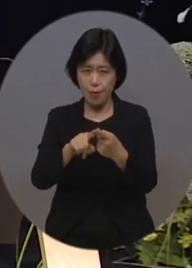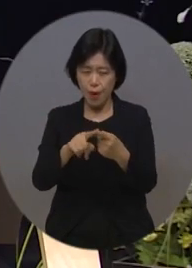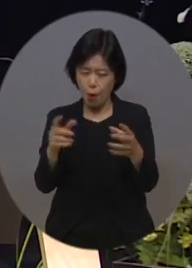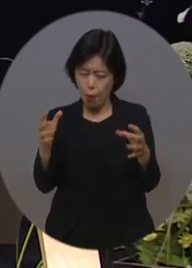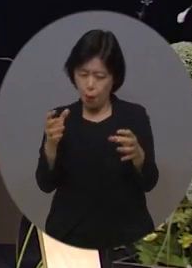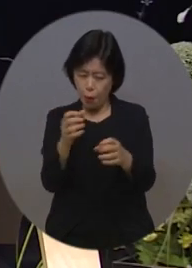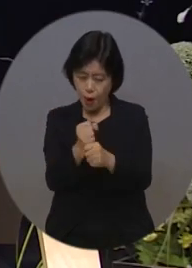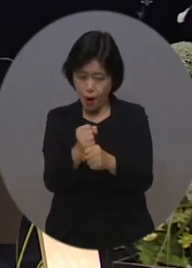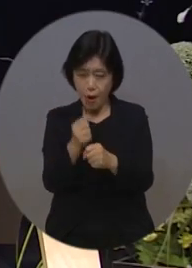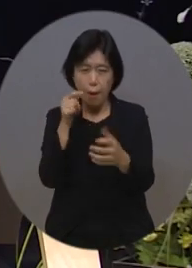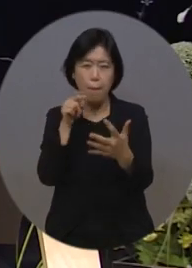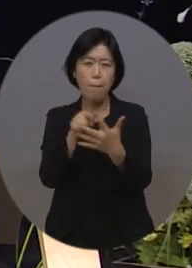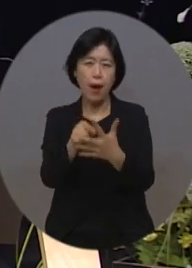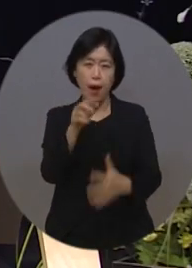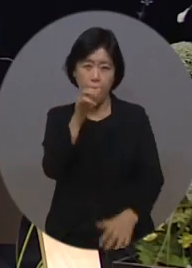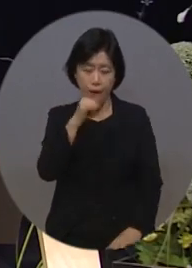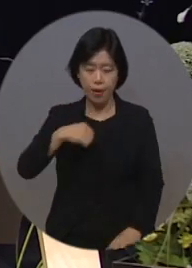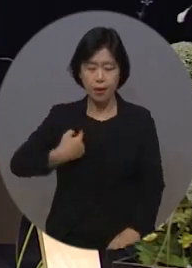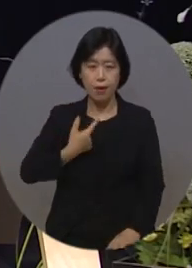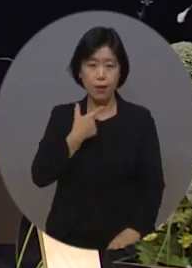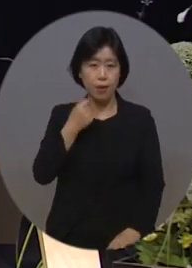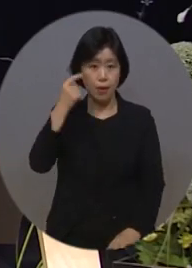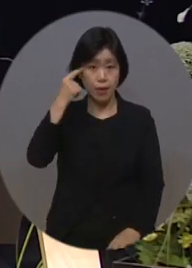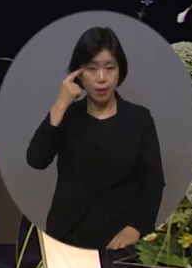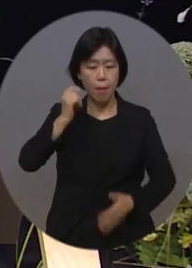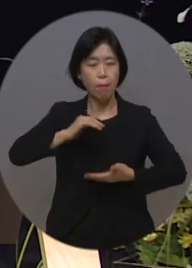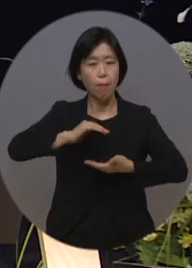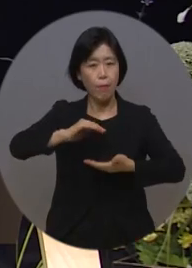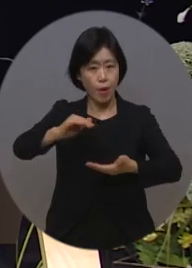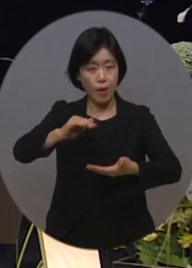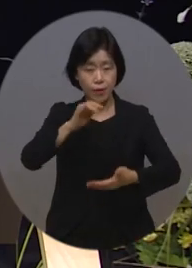자신이 의도한 시적 주제를 완성하고 있습니다.